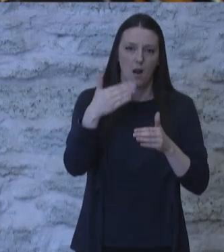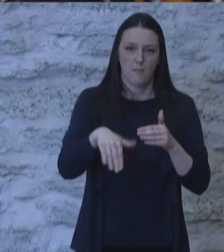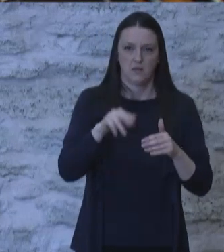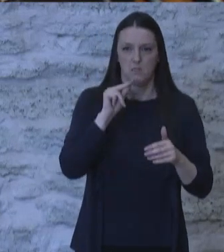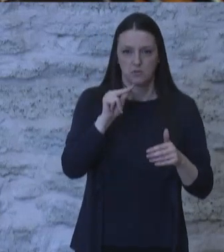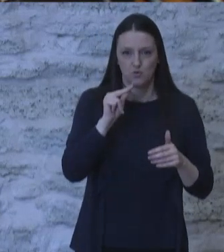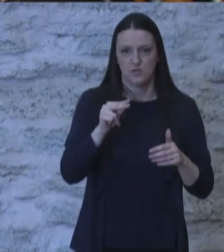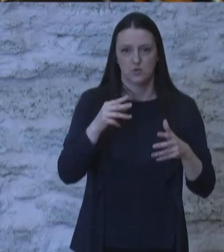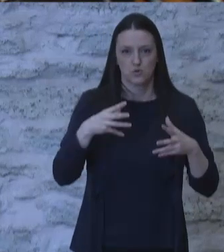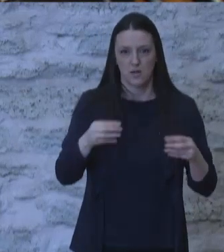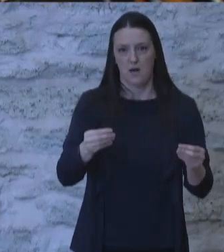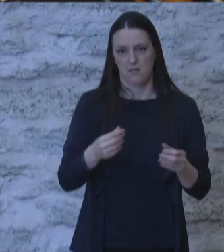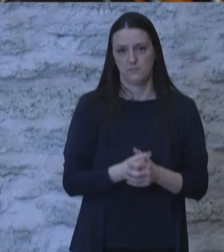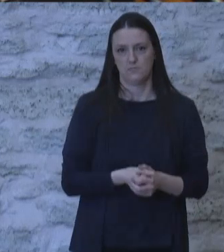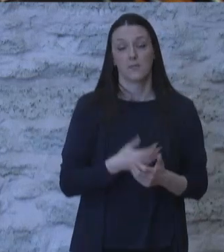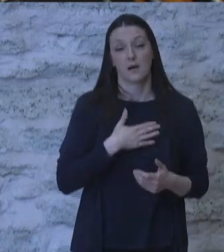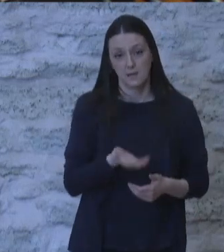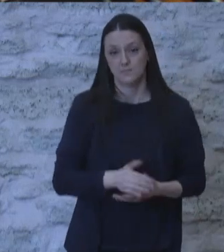head vastused, mis siseministra andis. Aitäh.